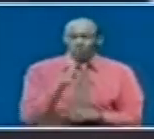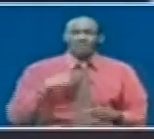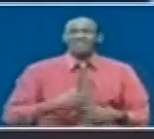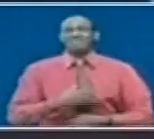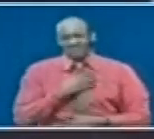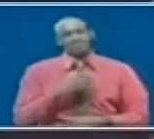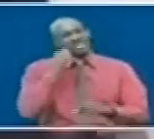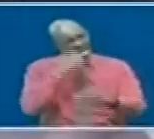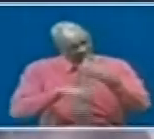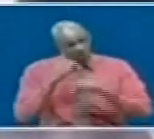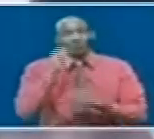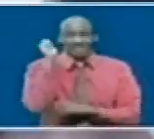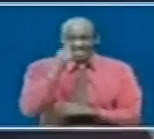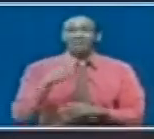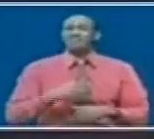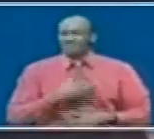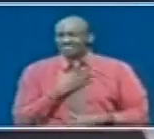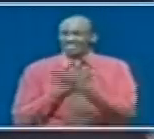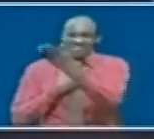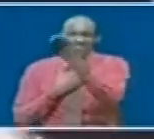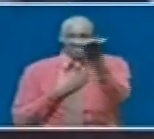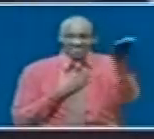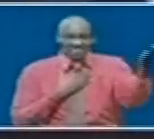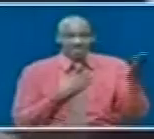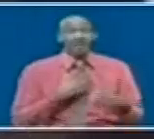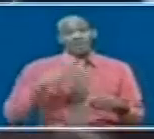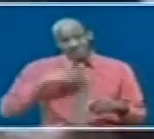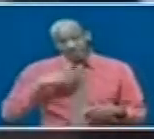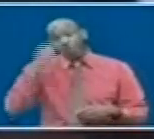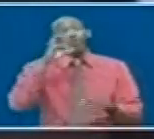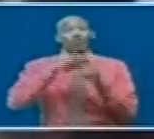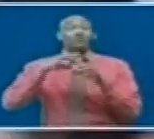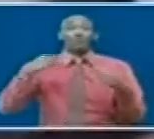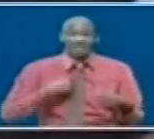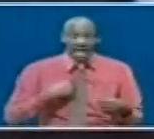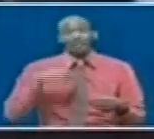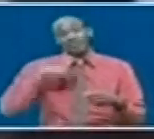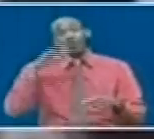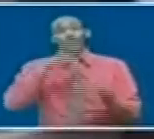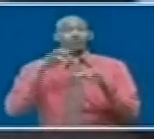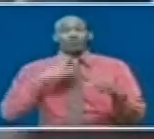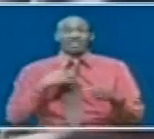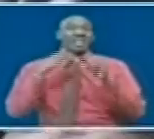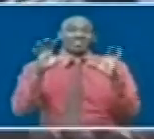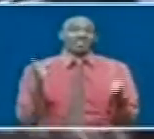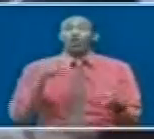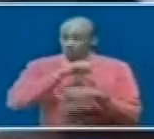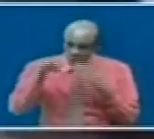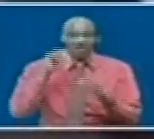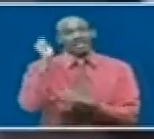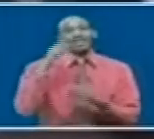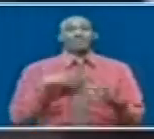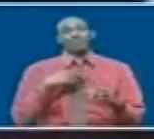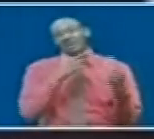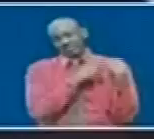wa Kenya pahali popote walipo, wale ambao walinichagua na wale ambao hawakunichagua. Hiyo ni jukumu